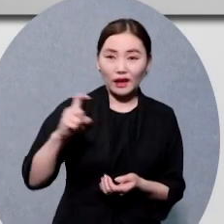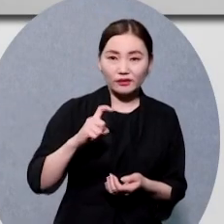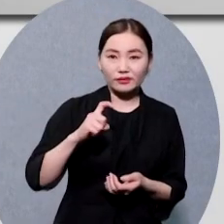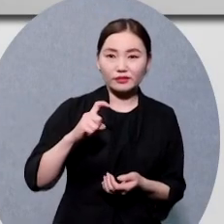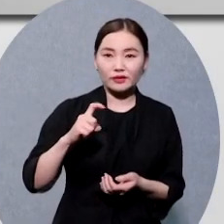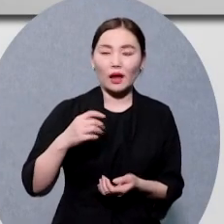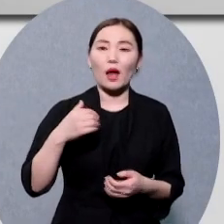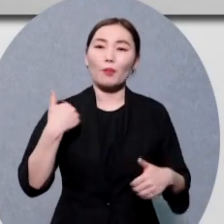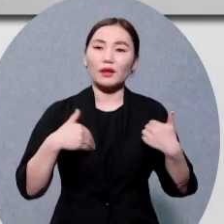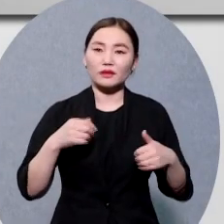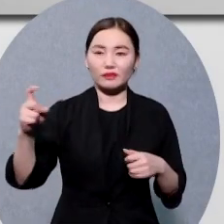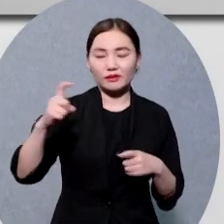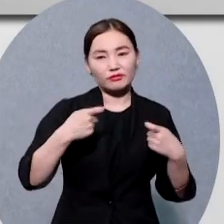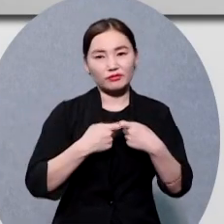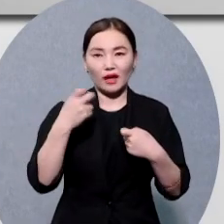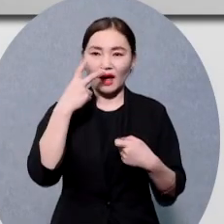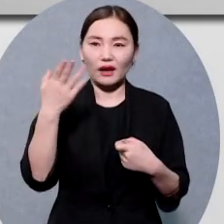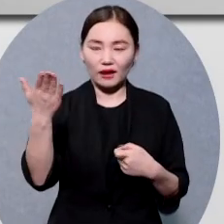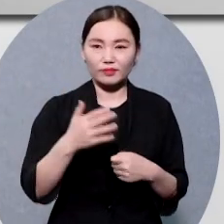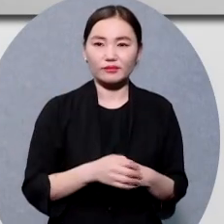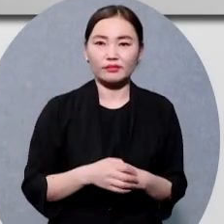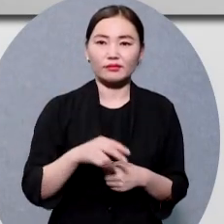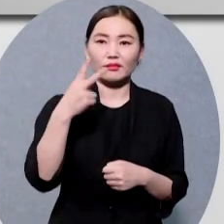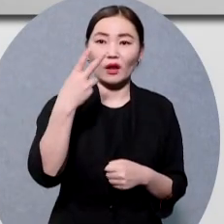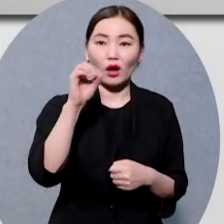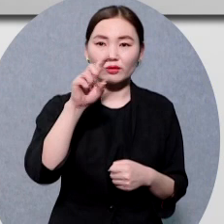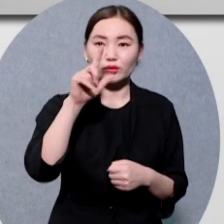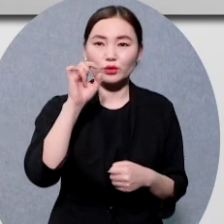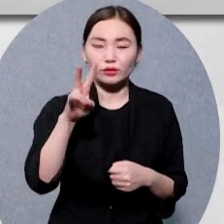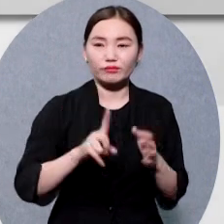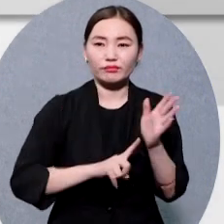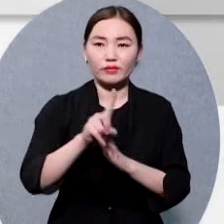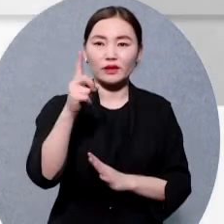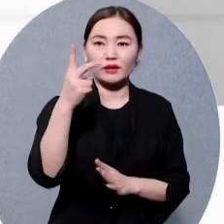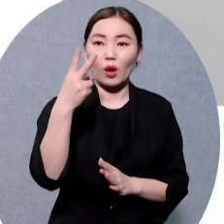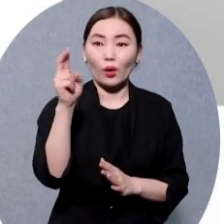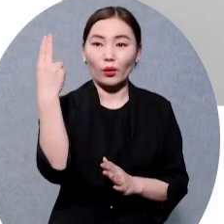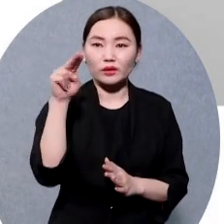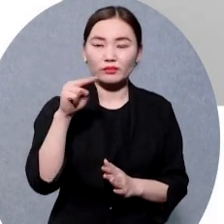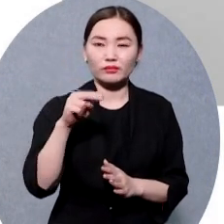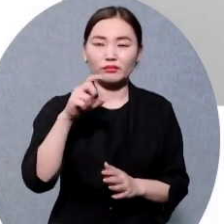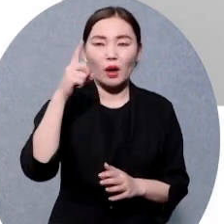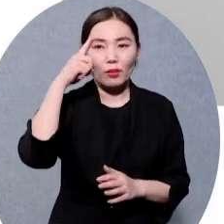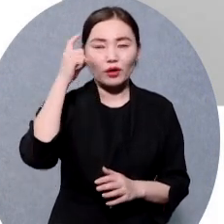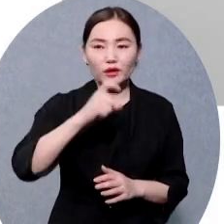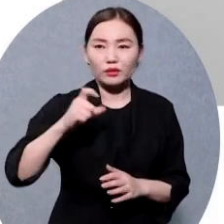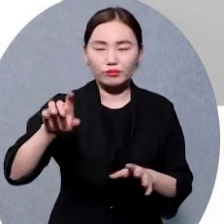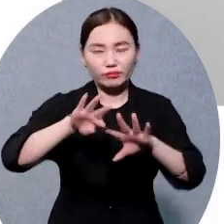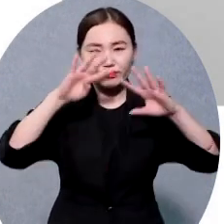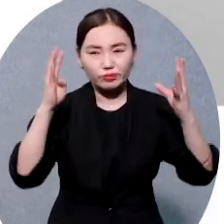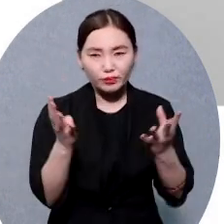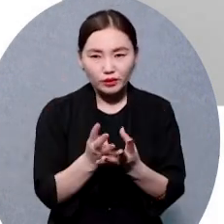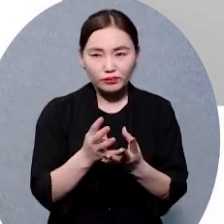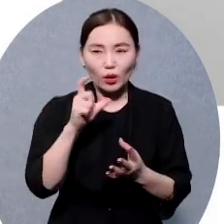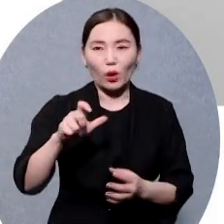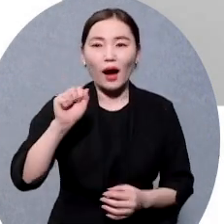За хариусан хариултаа багшаагийн хариултаа тулгаад хараарай. За 20 дугаар зууны үед Монголын нийт хүн ам хэд байсан байх нь вэ?